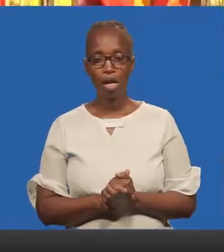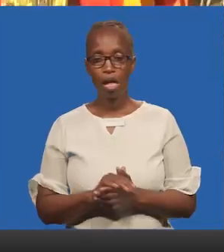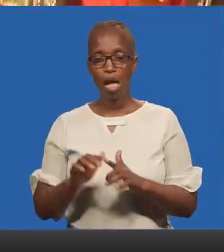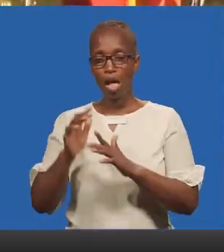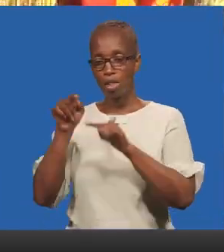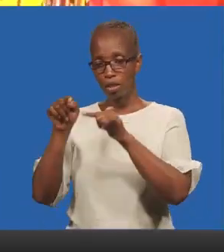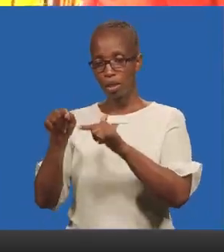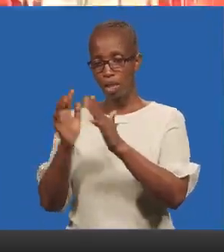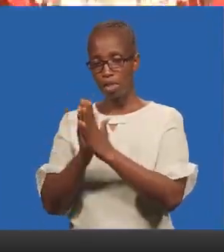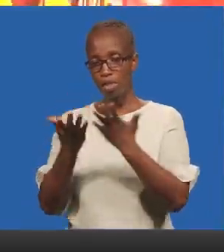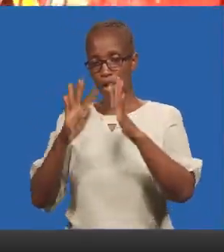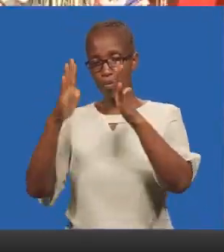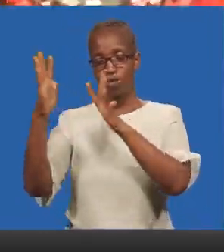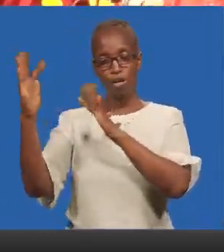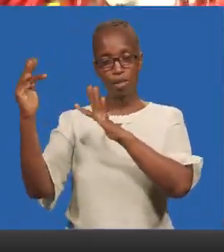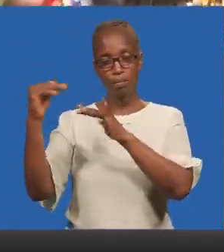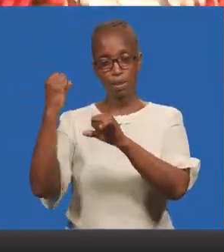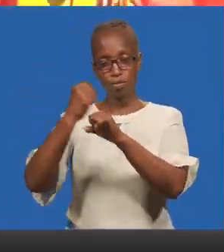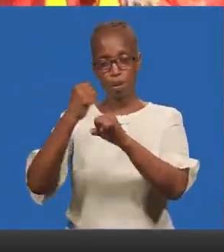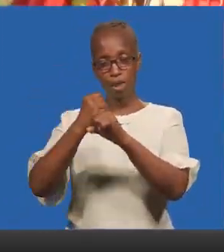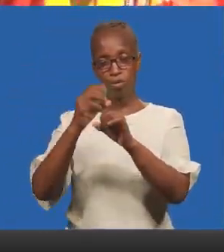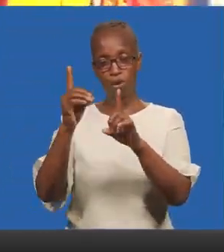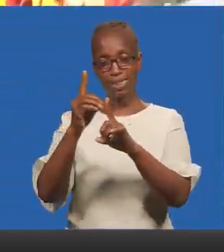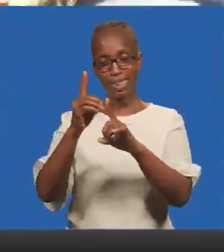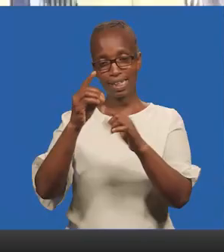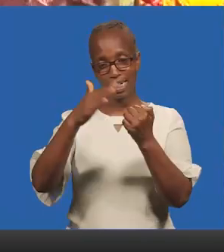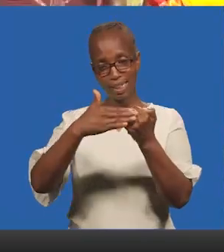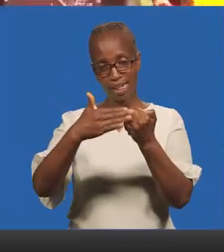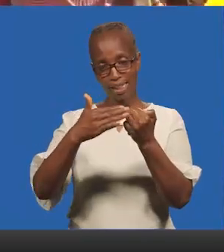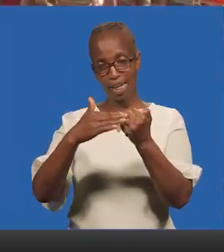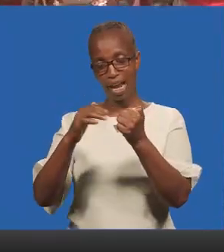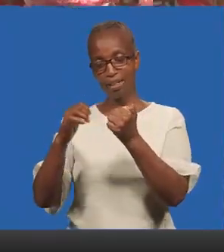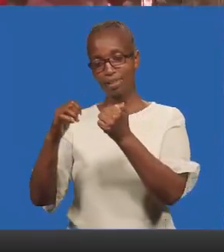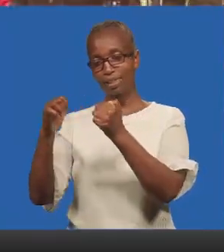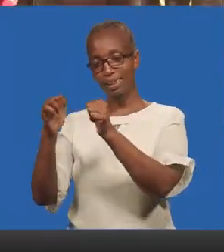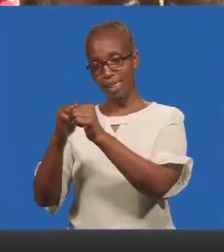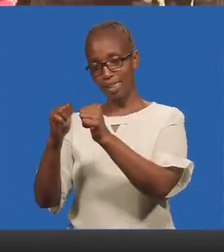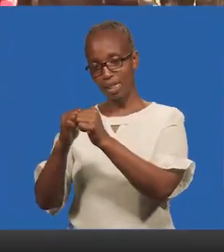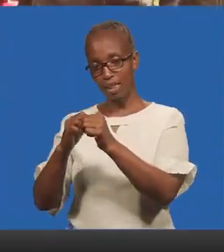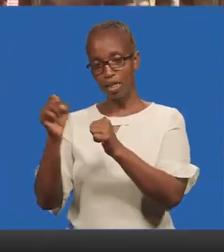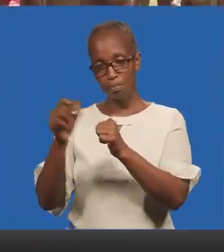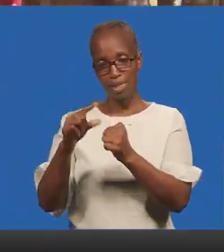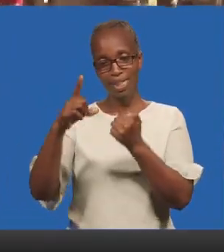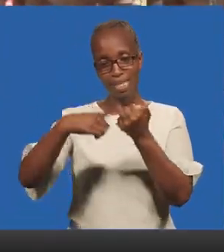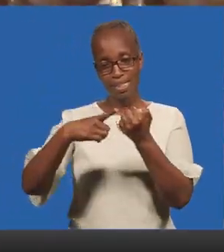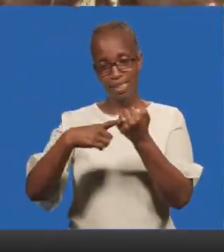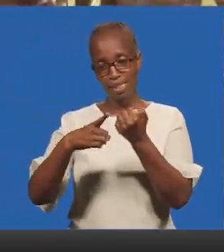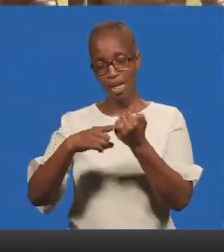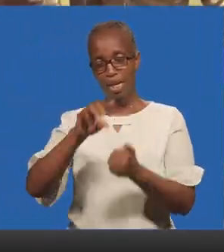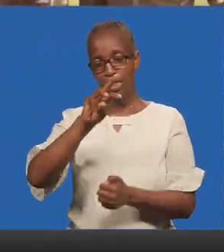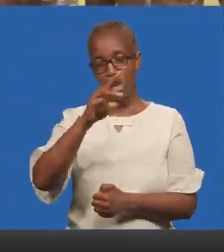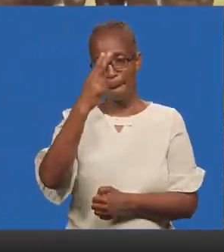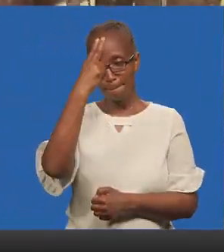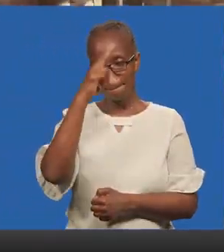Tamasha hizo zinapangiwa kufanyika tarehe 9 hadi tarehe 10 mwezi wa 6 mwaka huu kwenye buga ya wanyama ya Masai